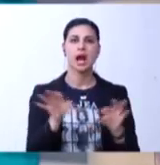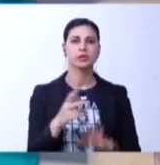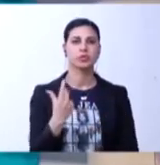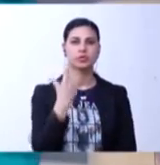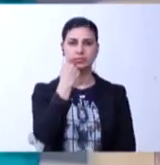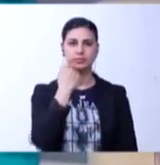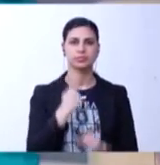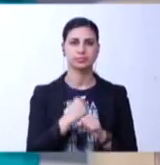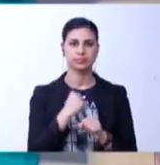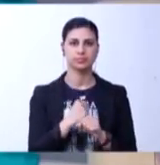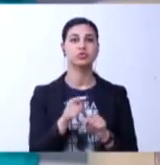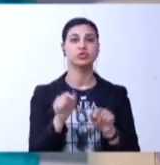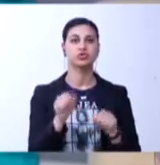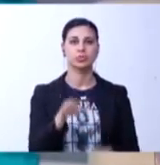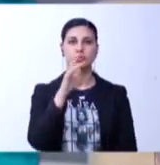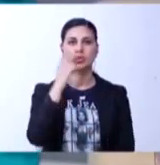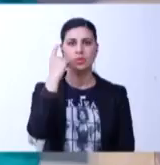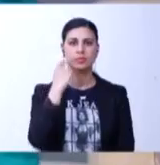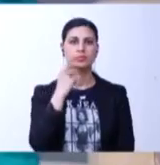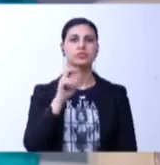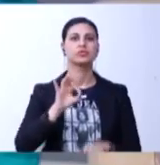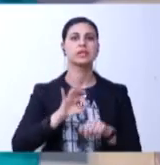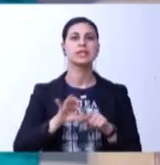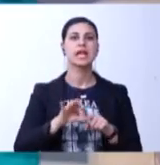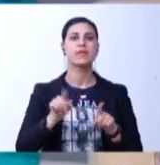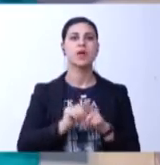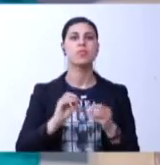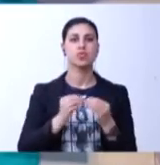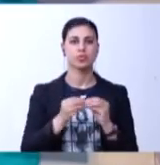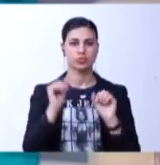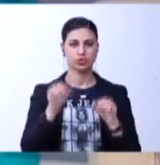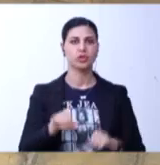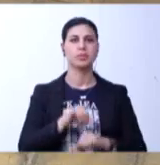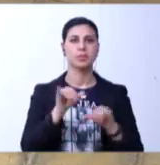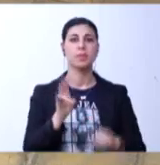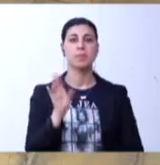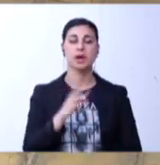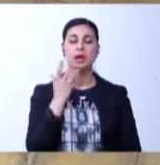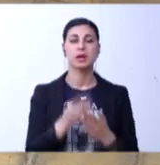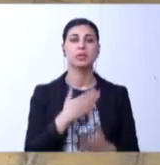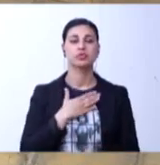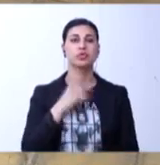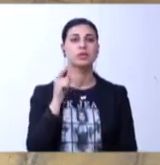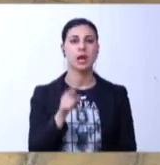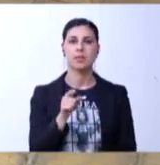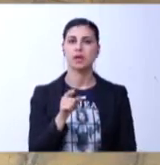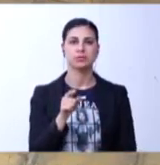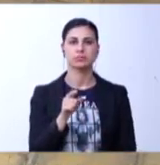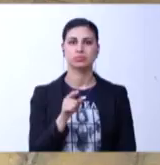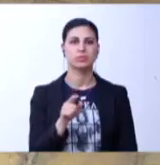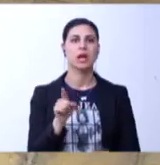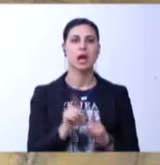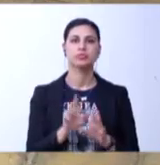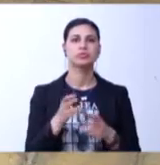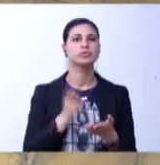ადგილას შეიყვანა ანესთეტიკი, შეიძლება მსგავსი პრობლემის წინაშე დადგეს პაციენტი. თუმცა ჩვენ ამას კატეგორიულად ამ